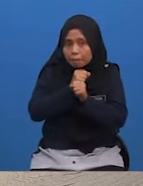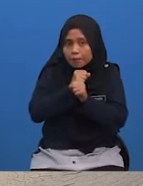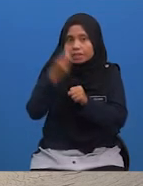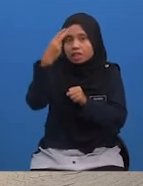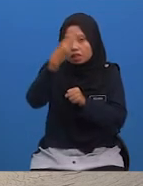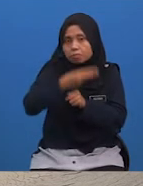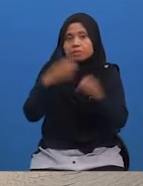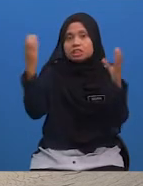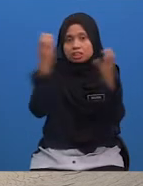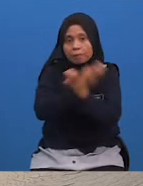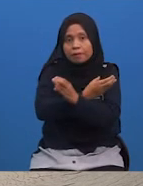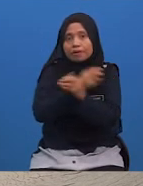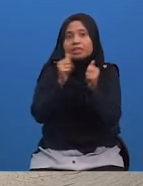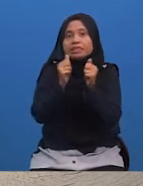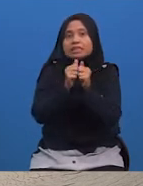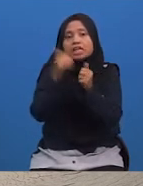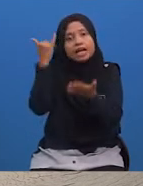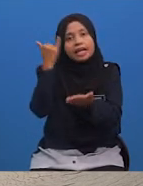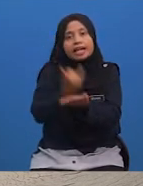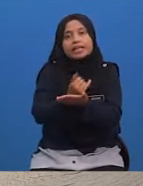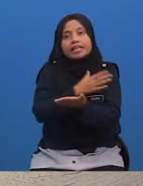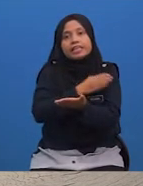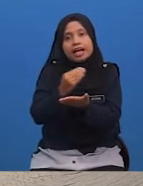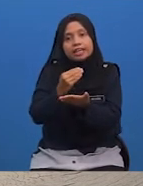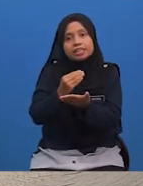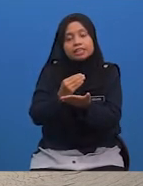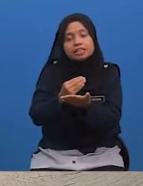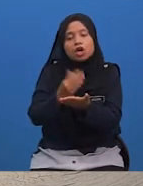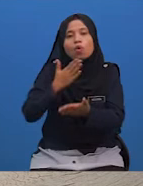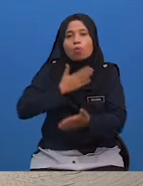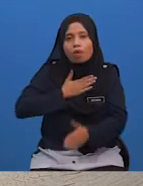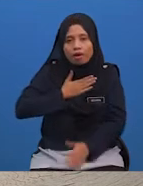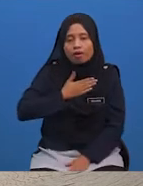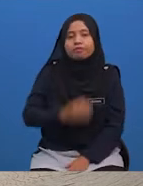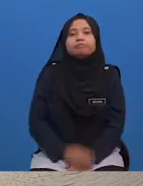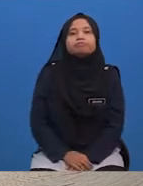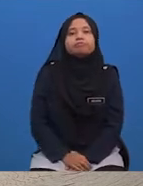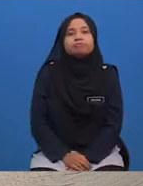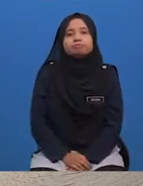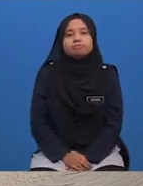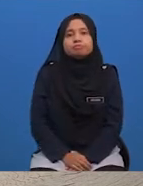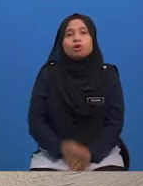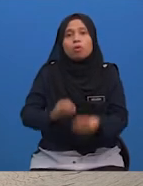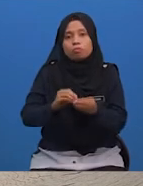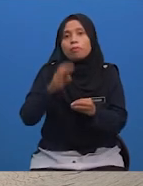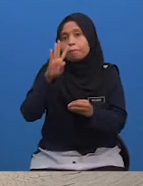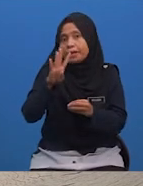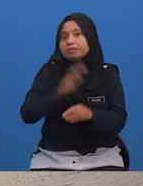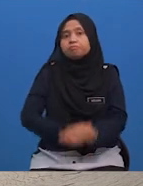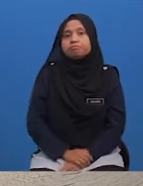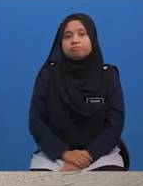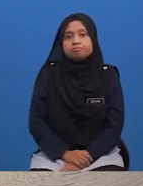dapat menghadapi cabaran dengan yakin dan tabah. Yang